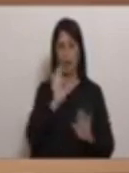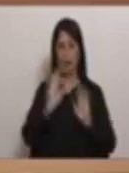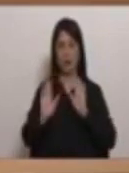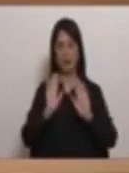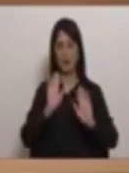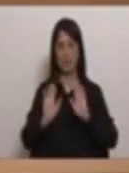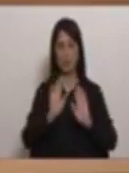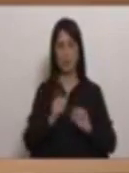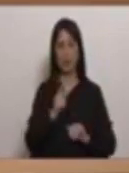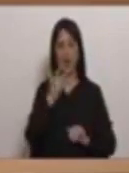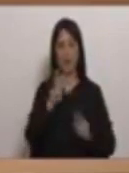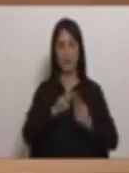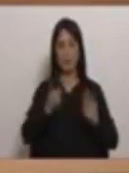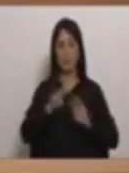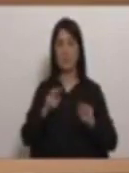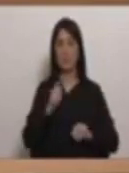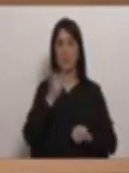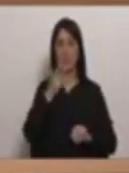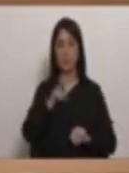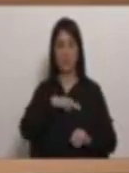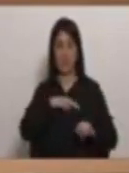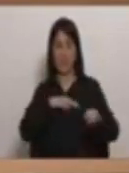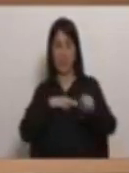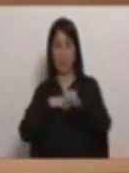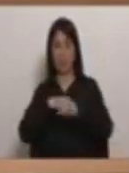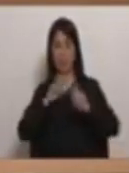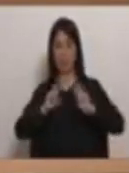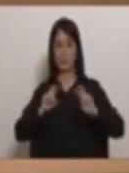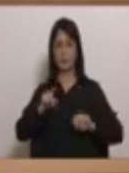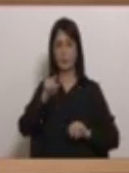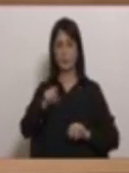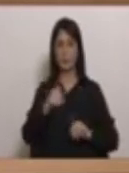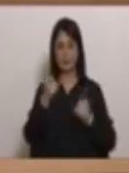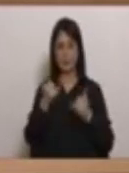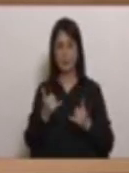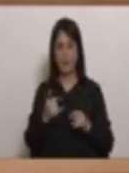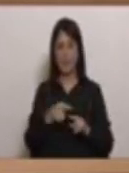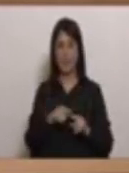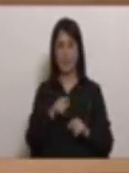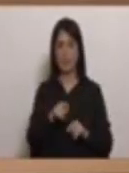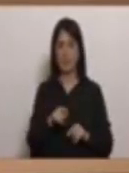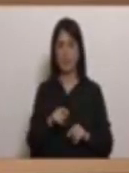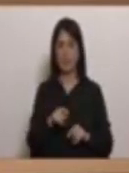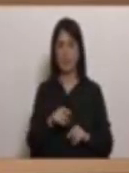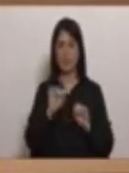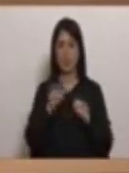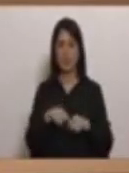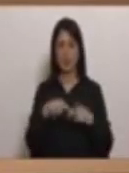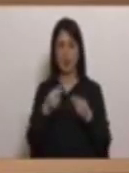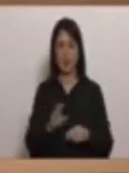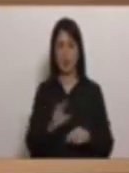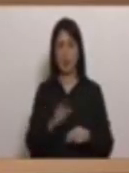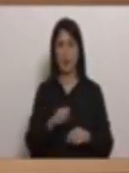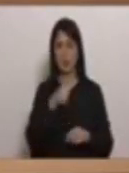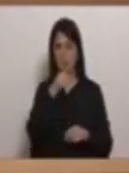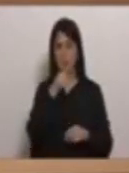lobit, dar ramoderme ministris, dar ramoderme deputate, somelic akaris, dar romelic, tresarușovda, dar sașualebas rom. Mediași